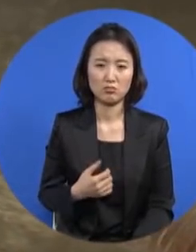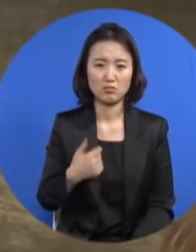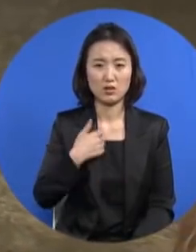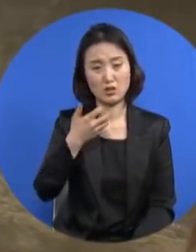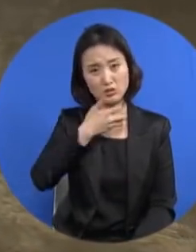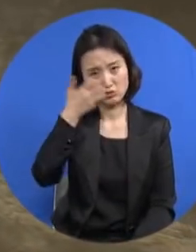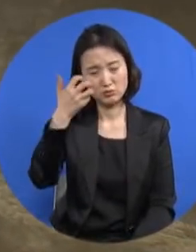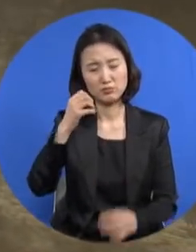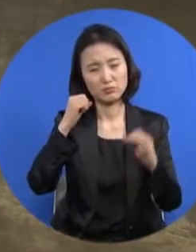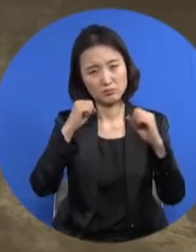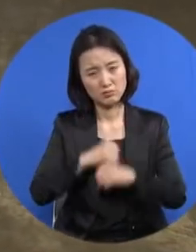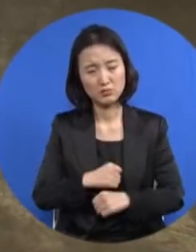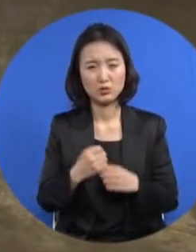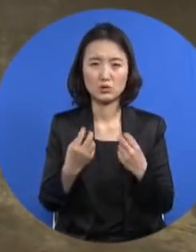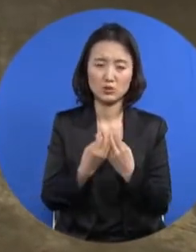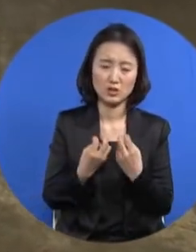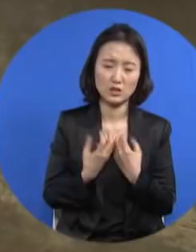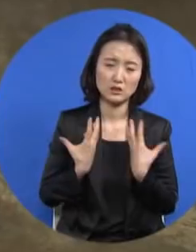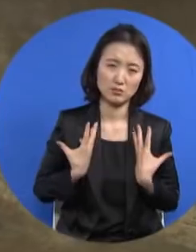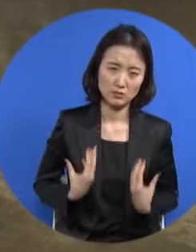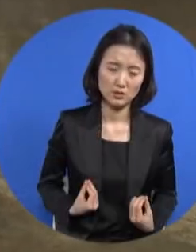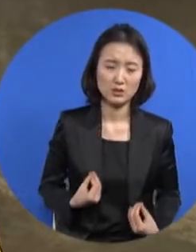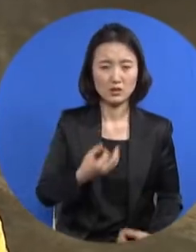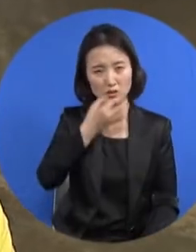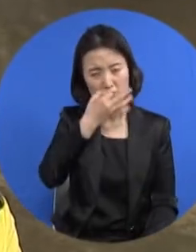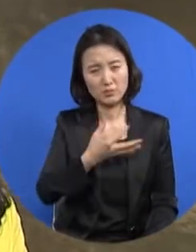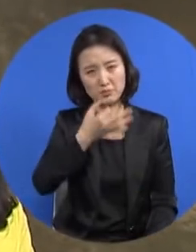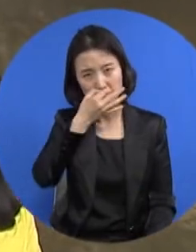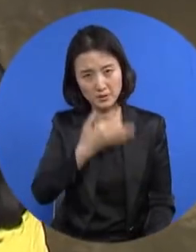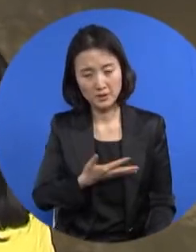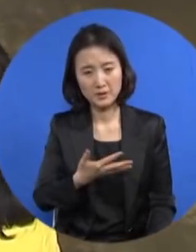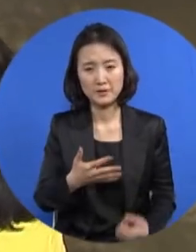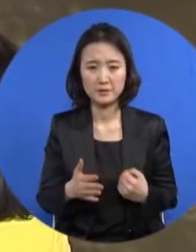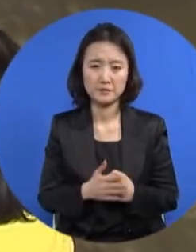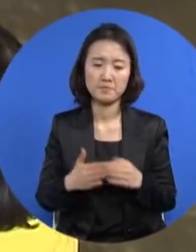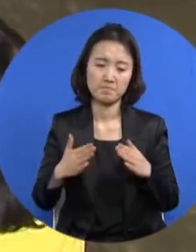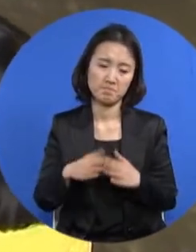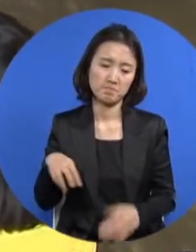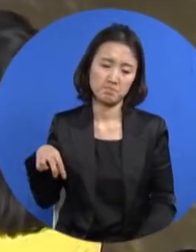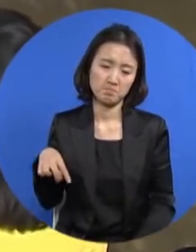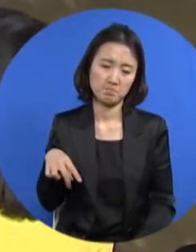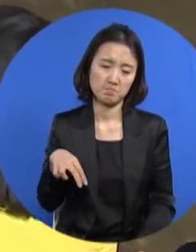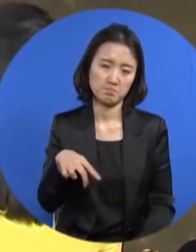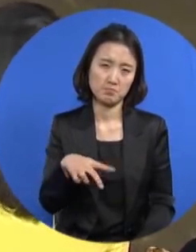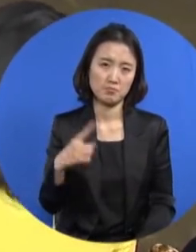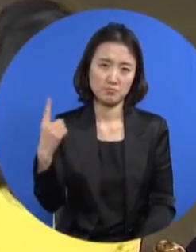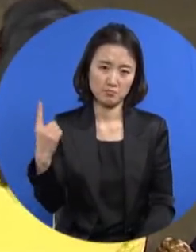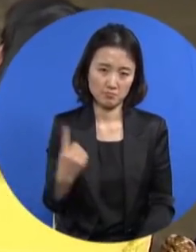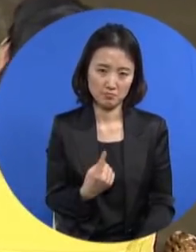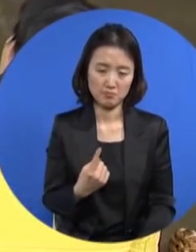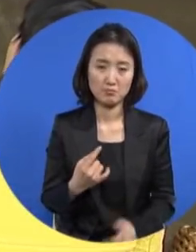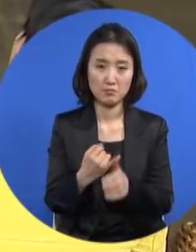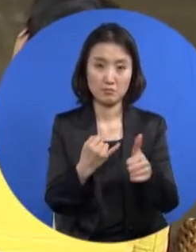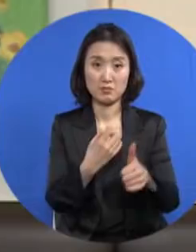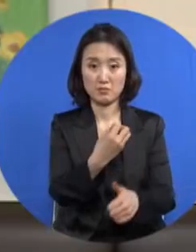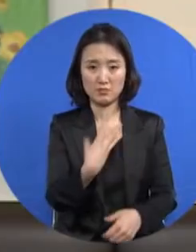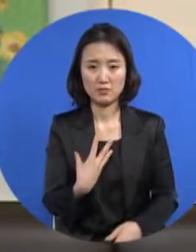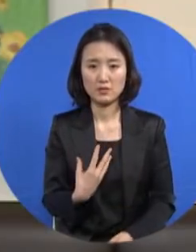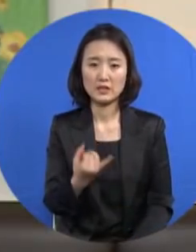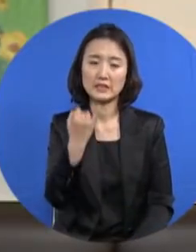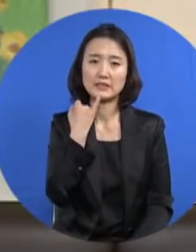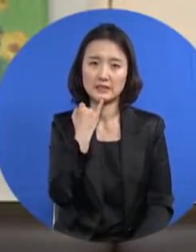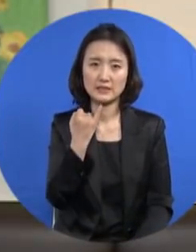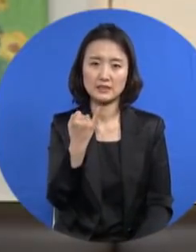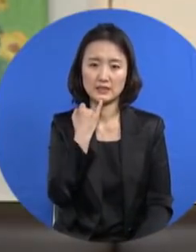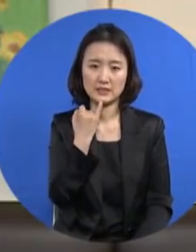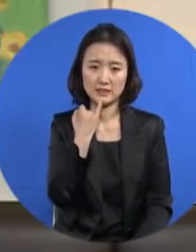꿈이 또 좌절되는구나 라는 생각에 너무 힘들어가지고 집에 털러털러 오니까 지금 그 남편이 그러더라고요.